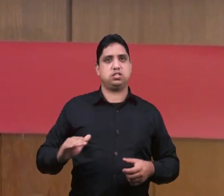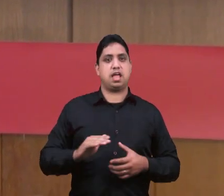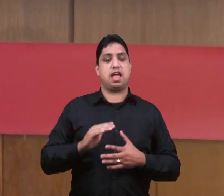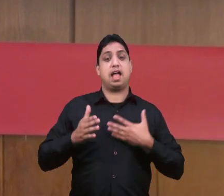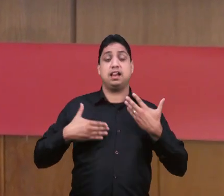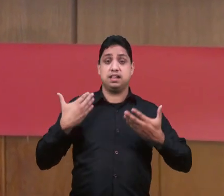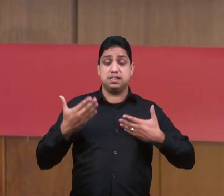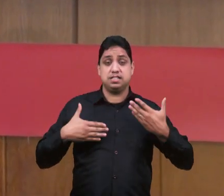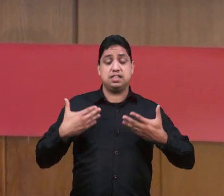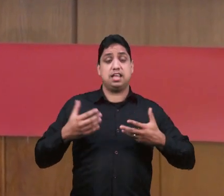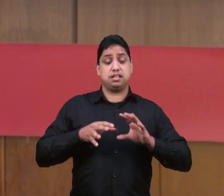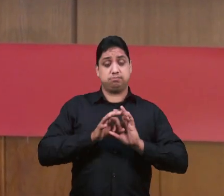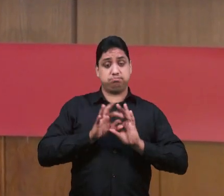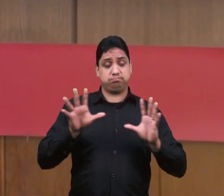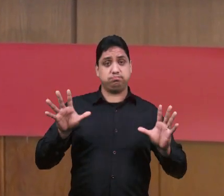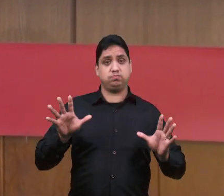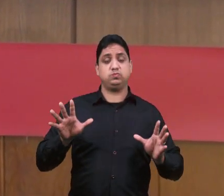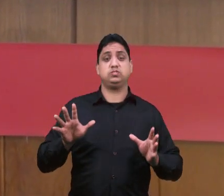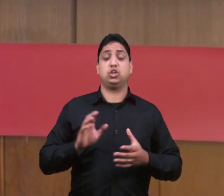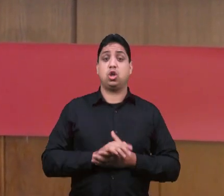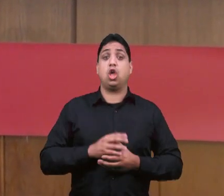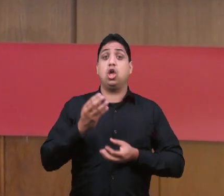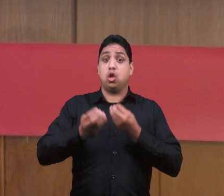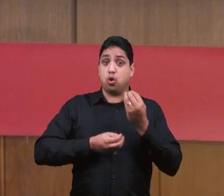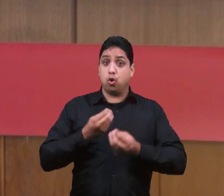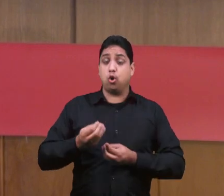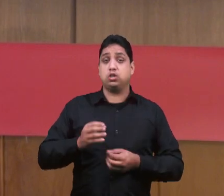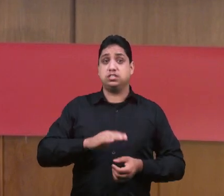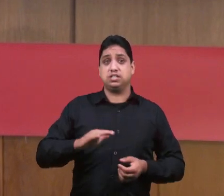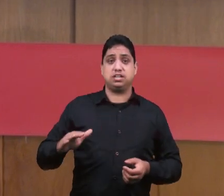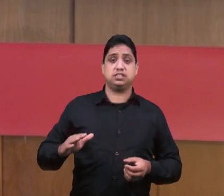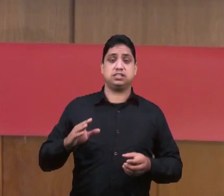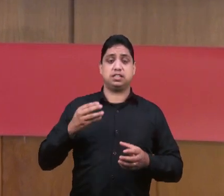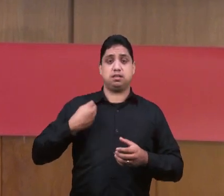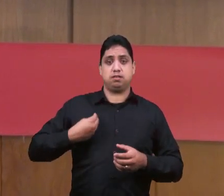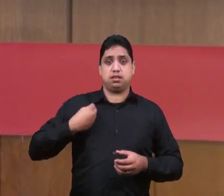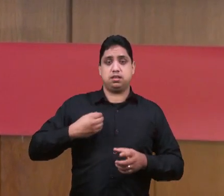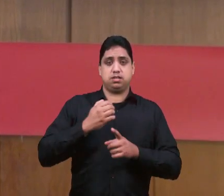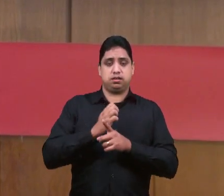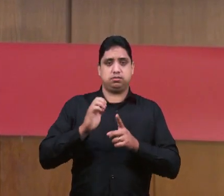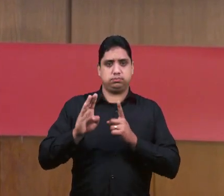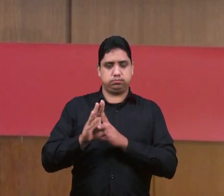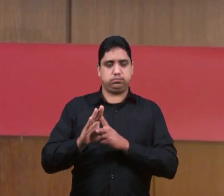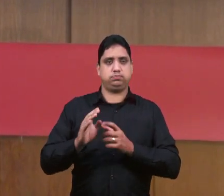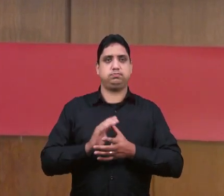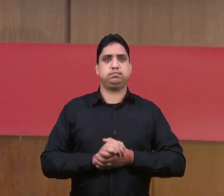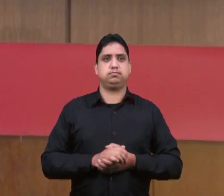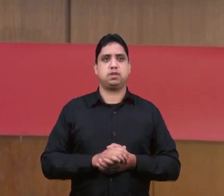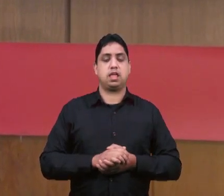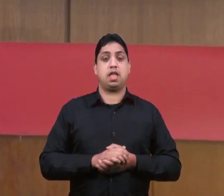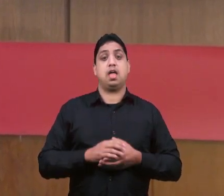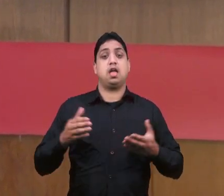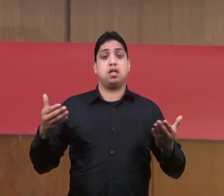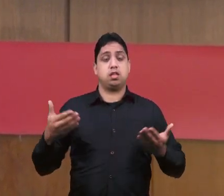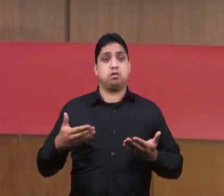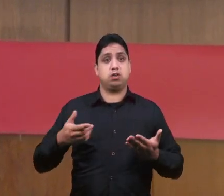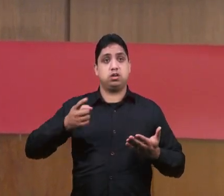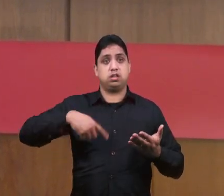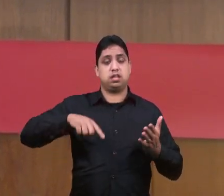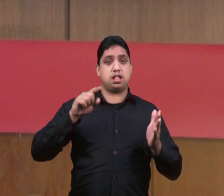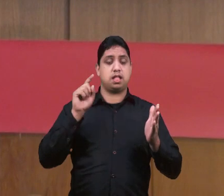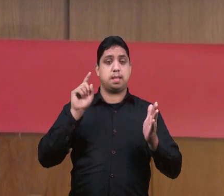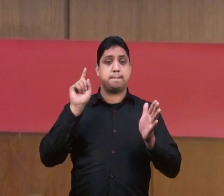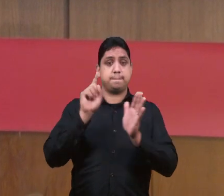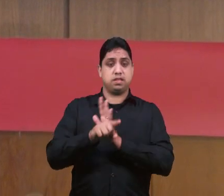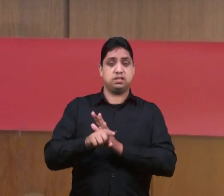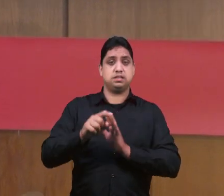la joie, la disposition et la portée des enfants dans leur participation à l'école biblique dominicale. Mais